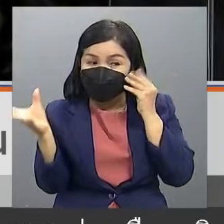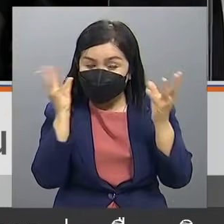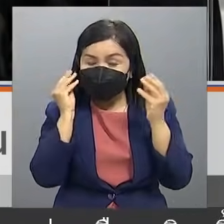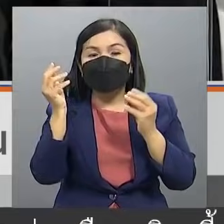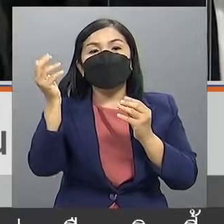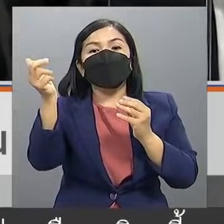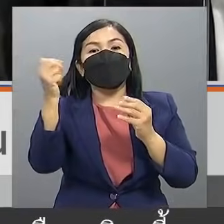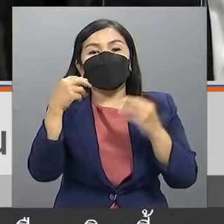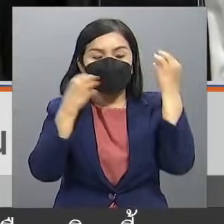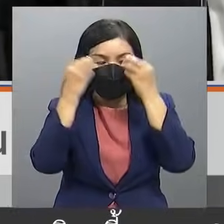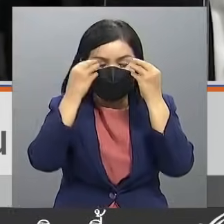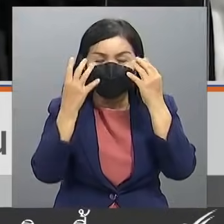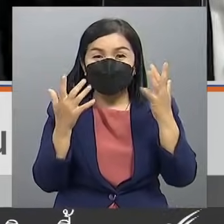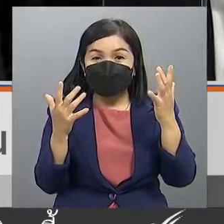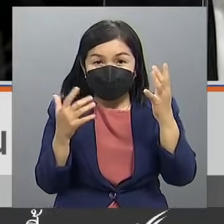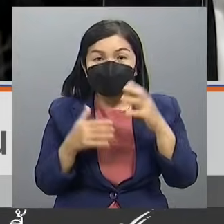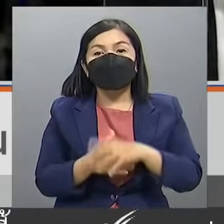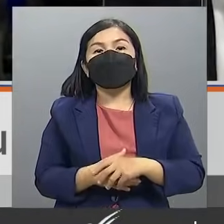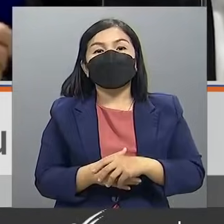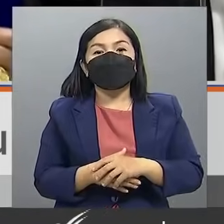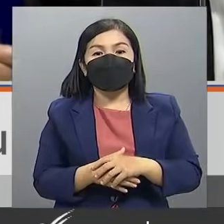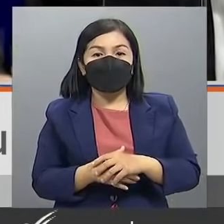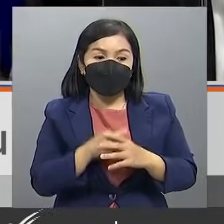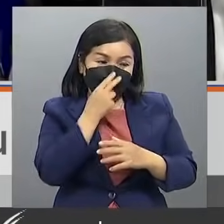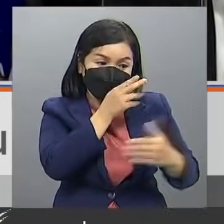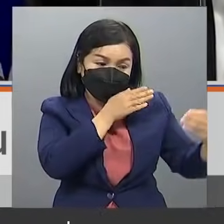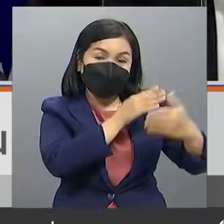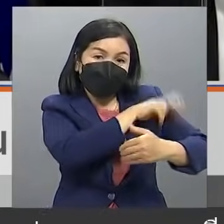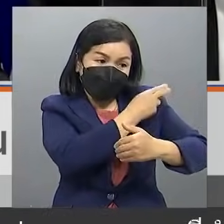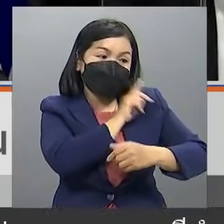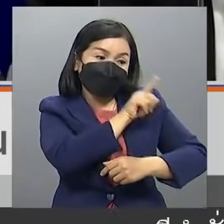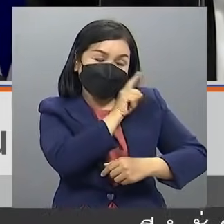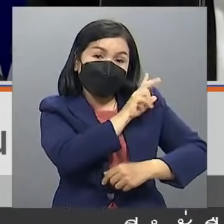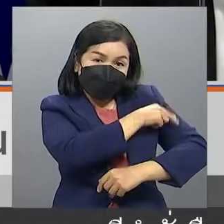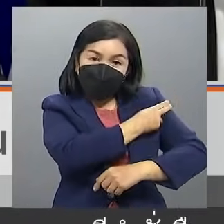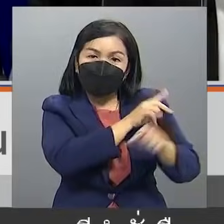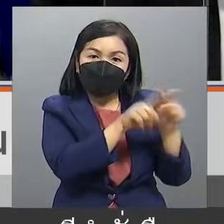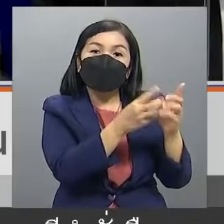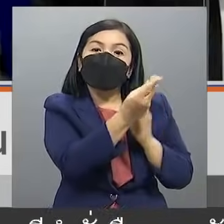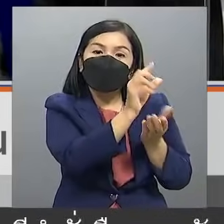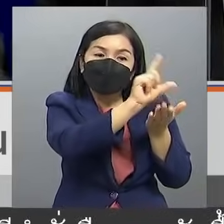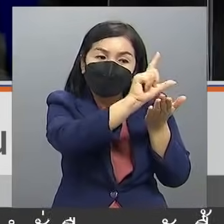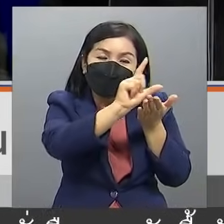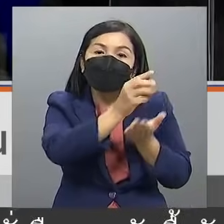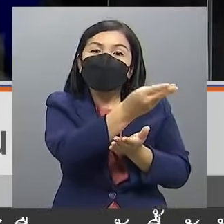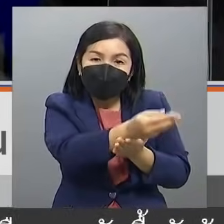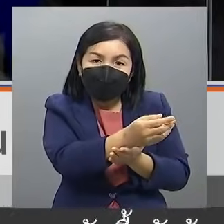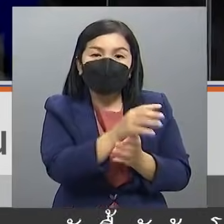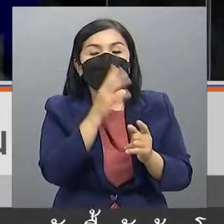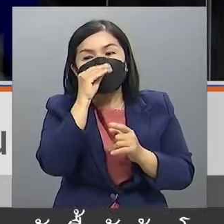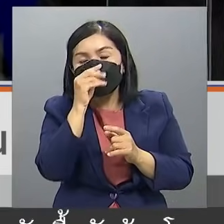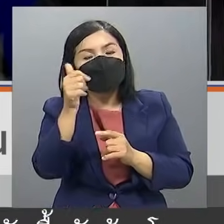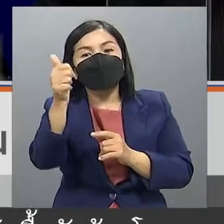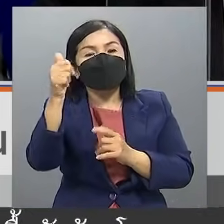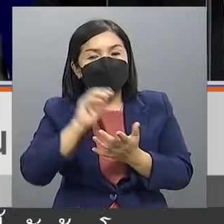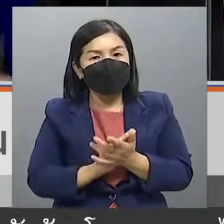งไงผมก็เช็คข้อมูลโดยตรงกับตัวถูกที่มันเท่าไหร่มันยังไงต่างคนก็หวังดีพูดโน่นพูดนี่ไปแต่ทำได้ไม่ได้ก็ว่า